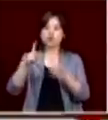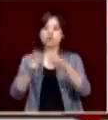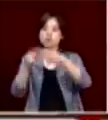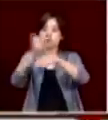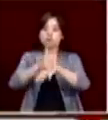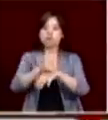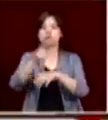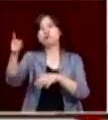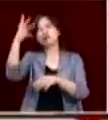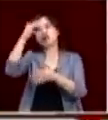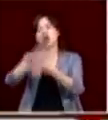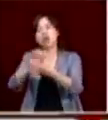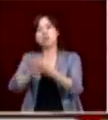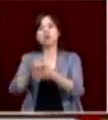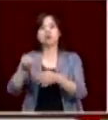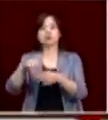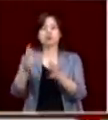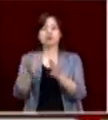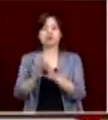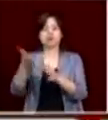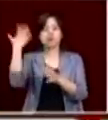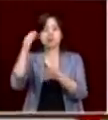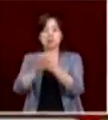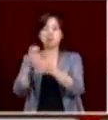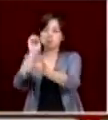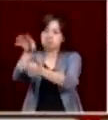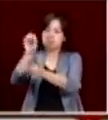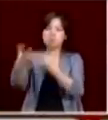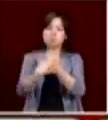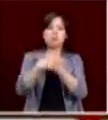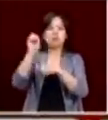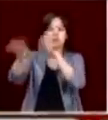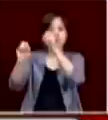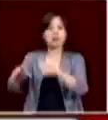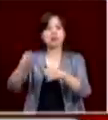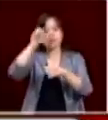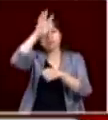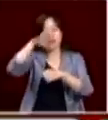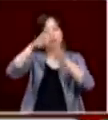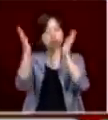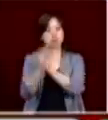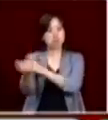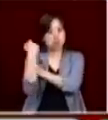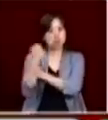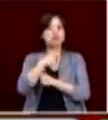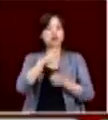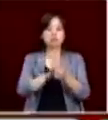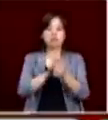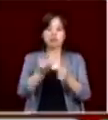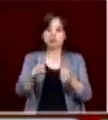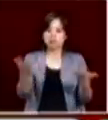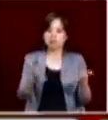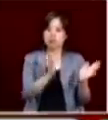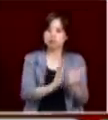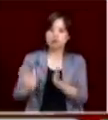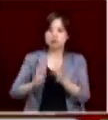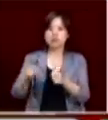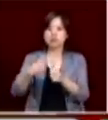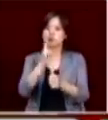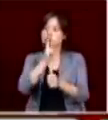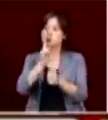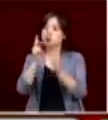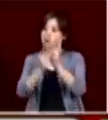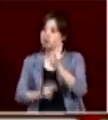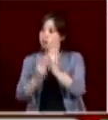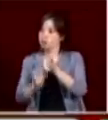伊老朋友哦，真正党来前辈，好甲伊讲，就讲党爱尽一切努力来处理这种代志哦，先说服哦，